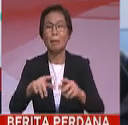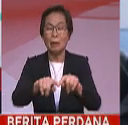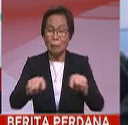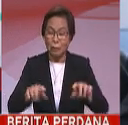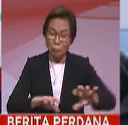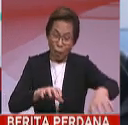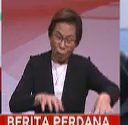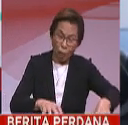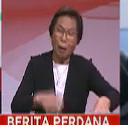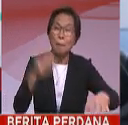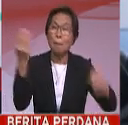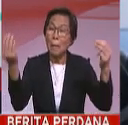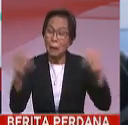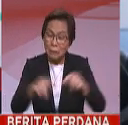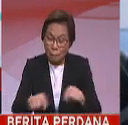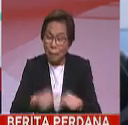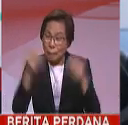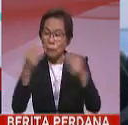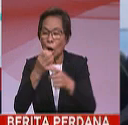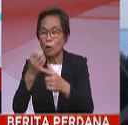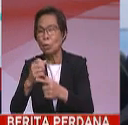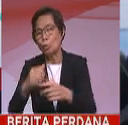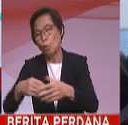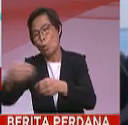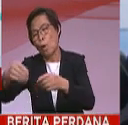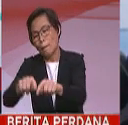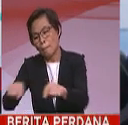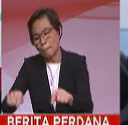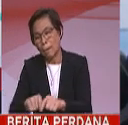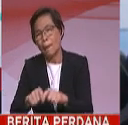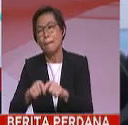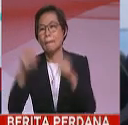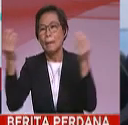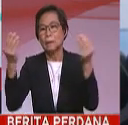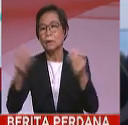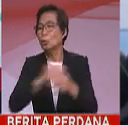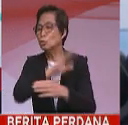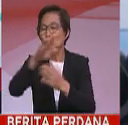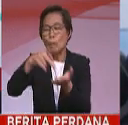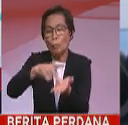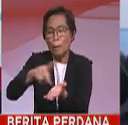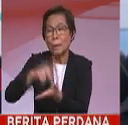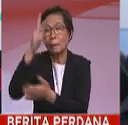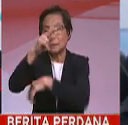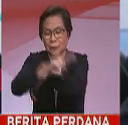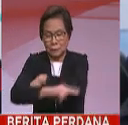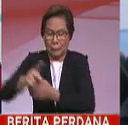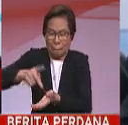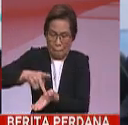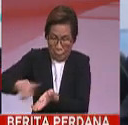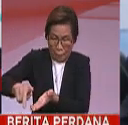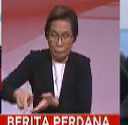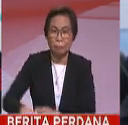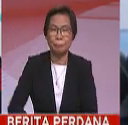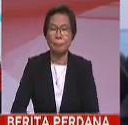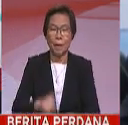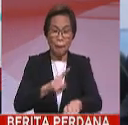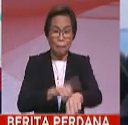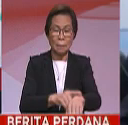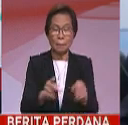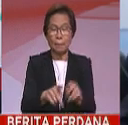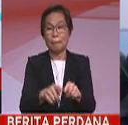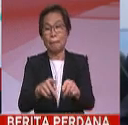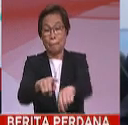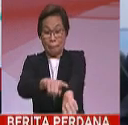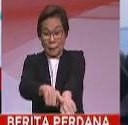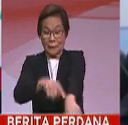majlis atau luar makan majlis, dan semua ini dia akan ditanggung oleh kerajaan negeri. Bagi jangka panjang, pemulihan